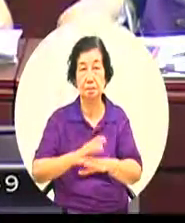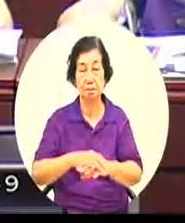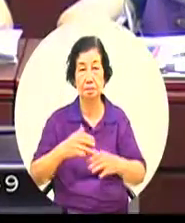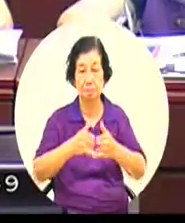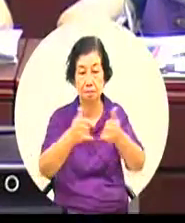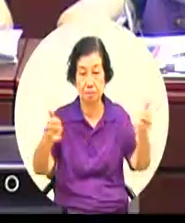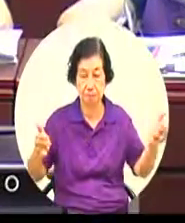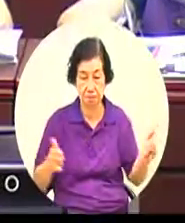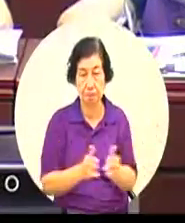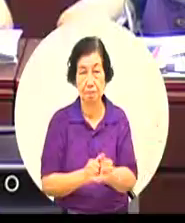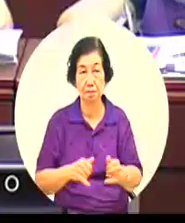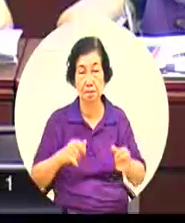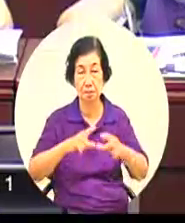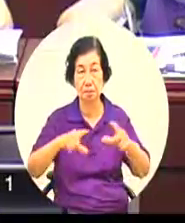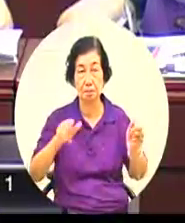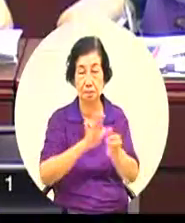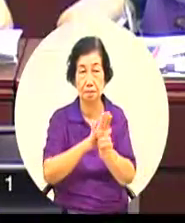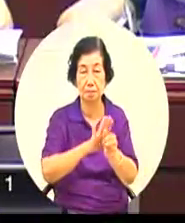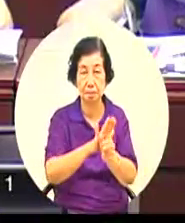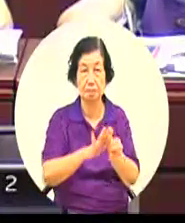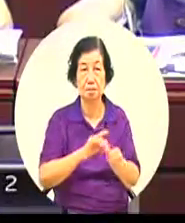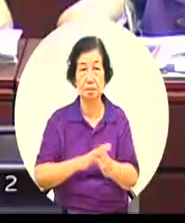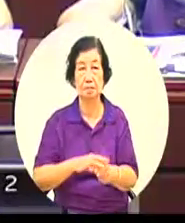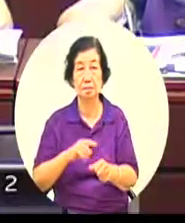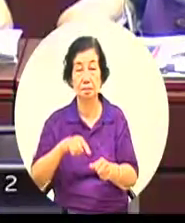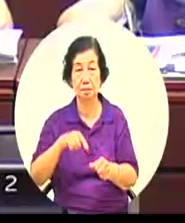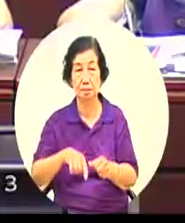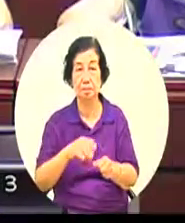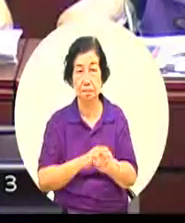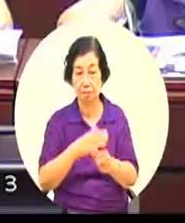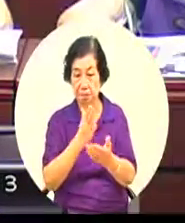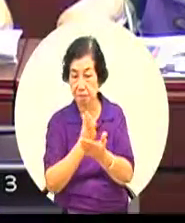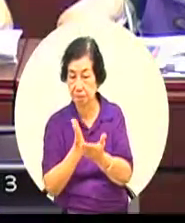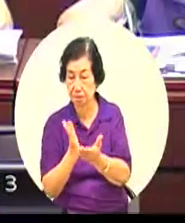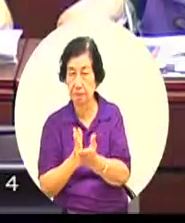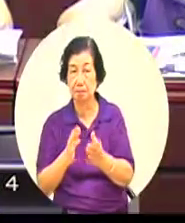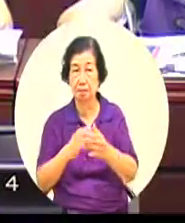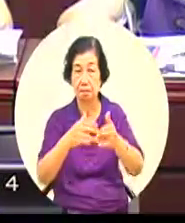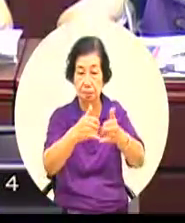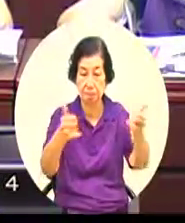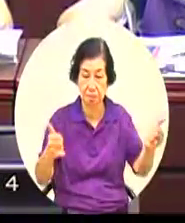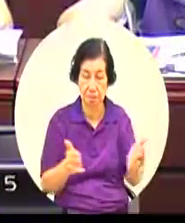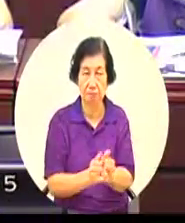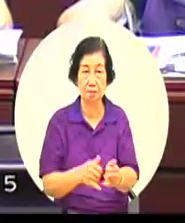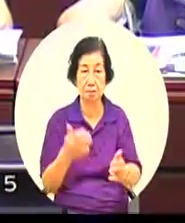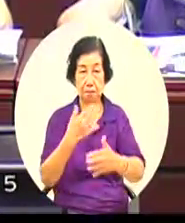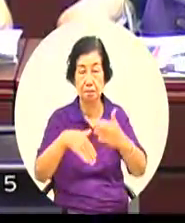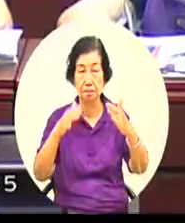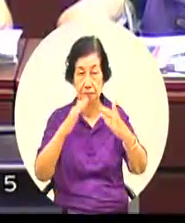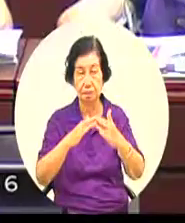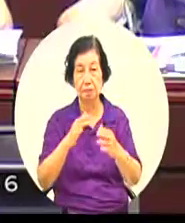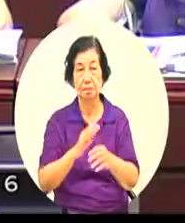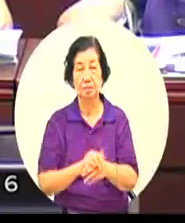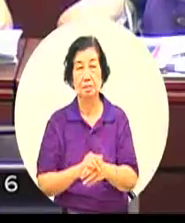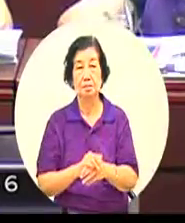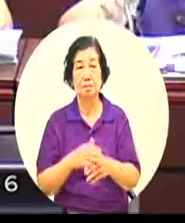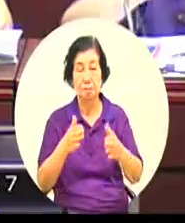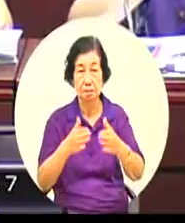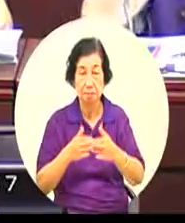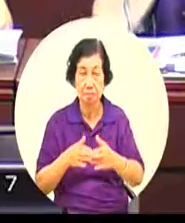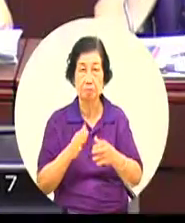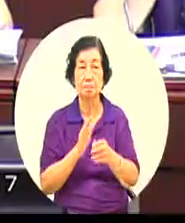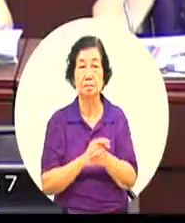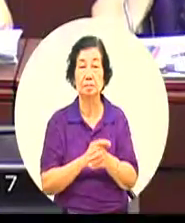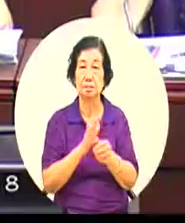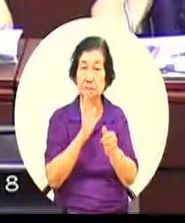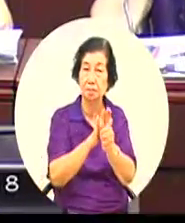民族实验教育是非常特殊的，因为它是一个多族群的一个学校。那怎么样能够让各族群有